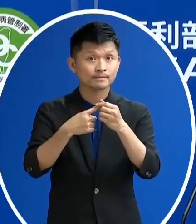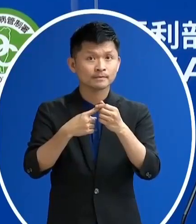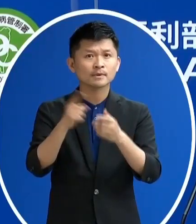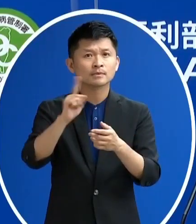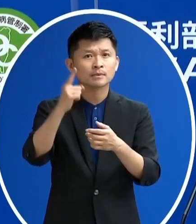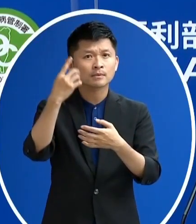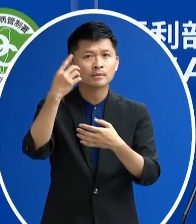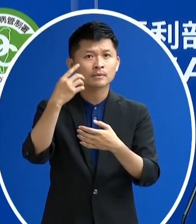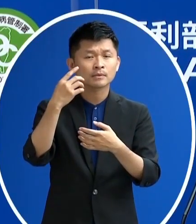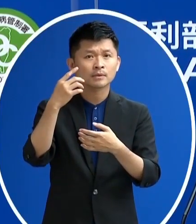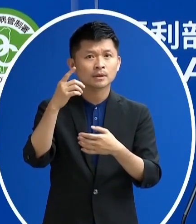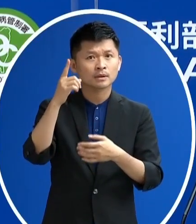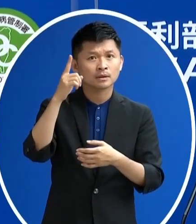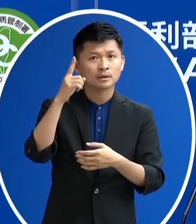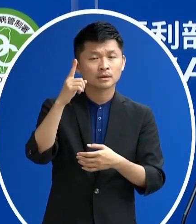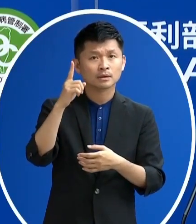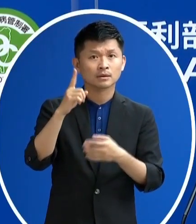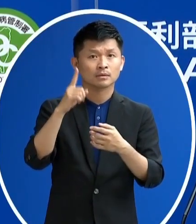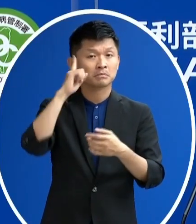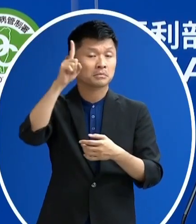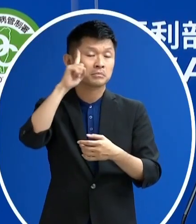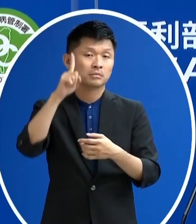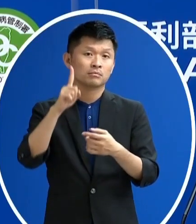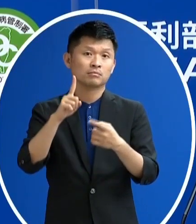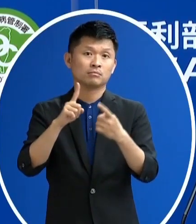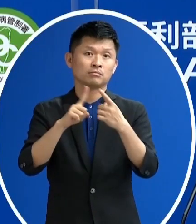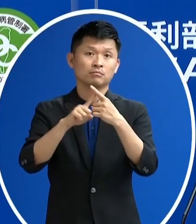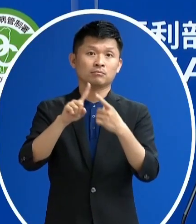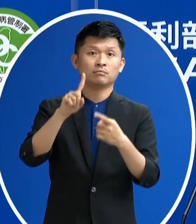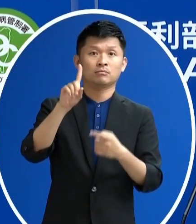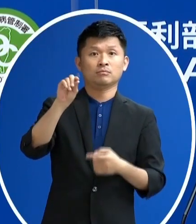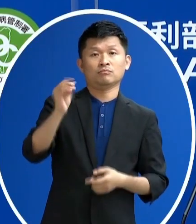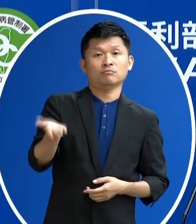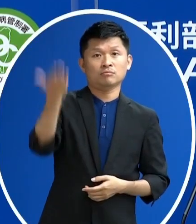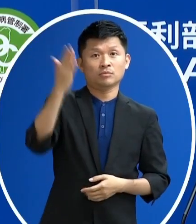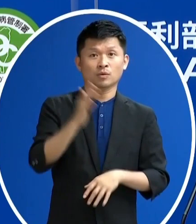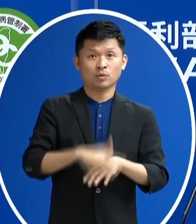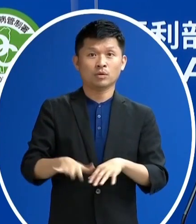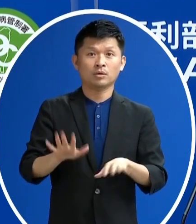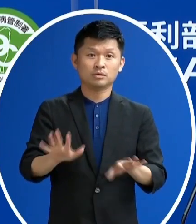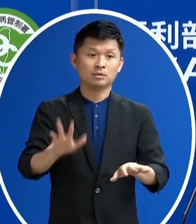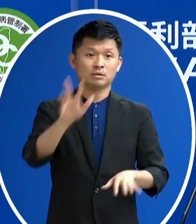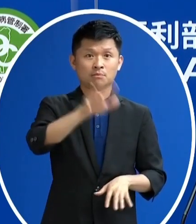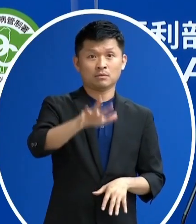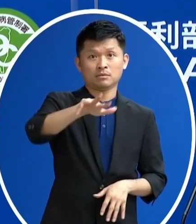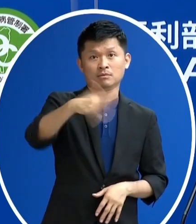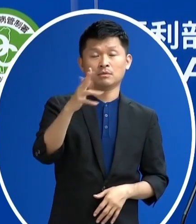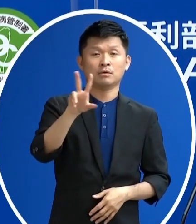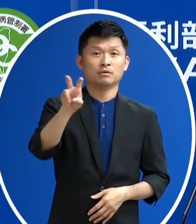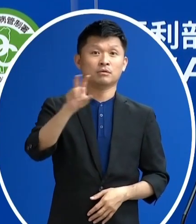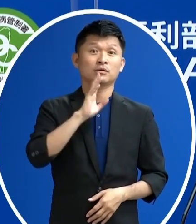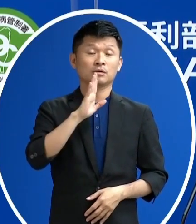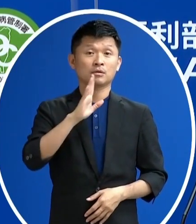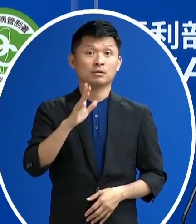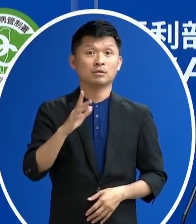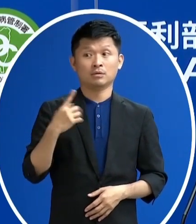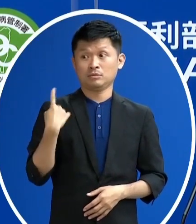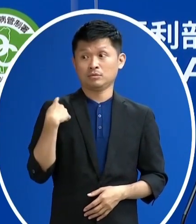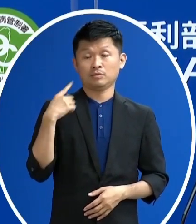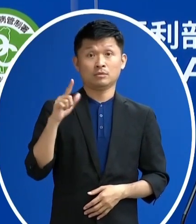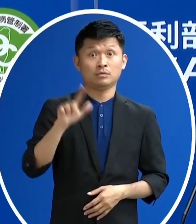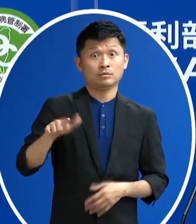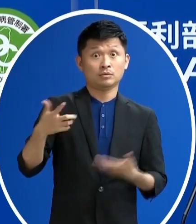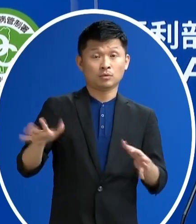你说什么时候过一万？当然，明天就过一万了嘛，也不用等那么久。今天8822，哦，昨天6000多，成